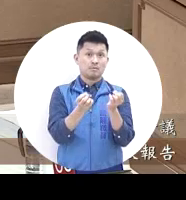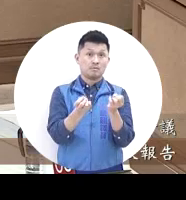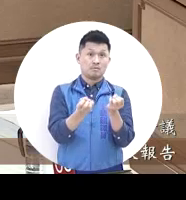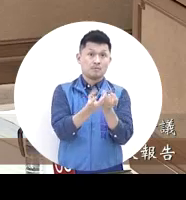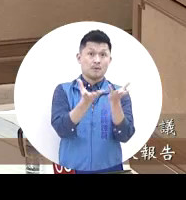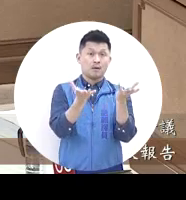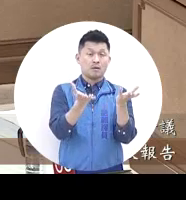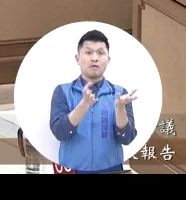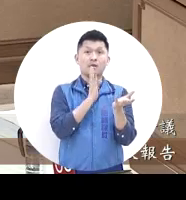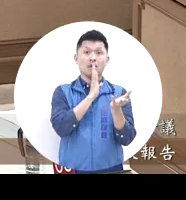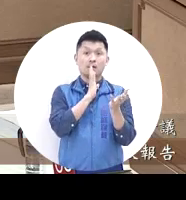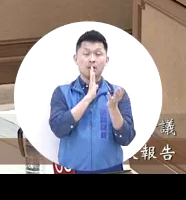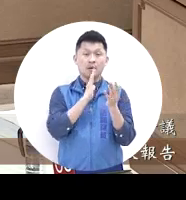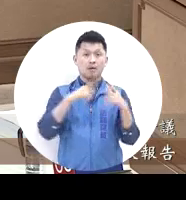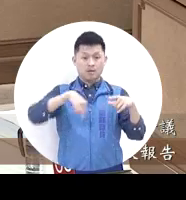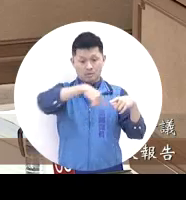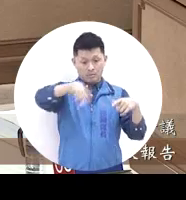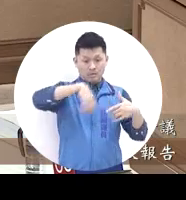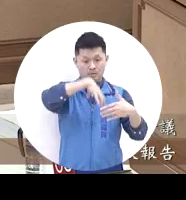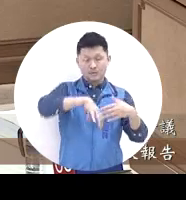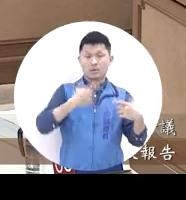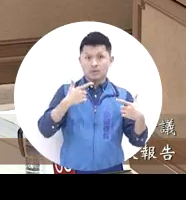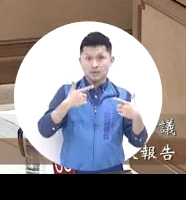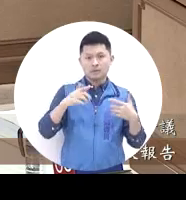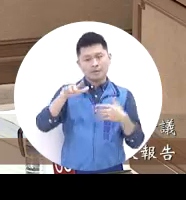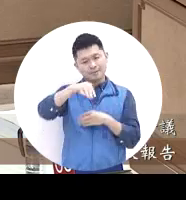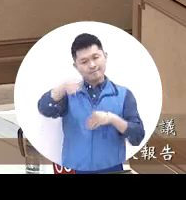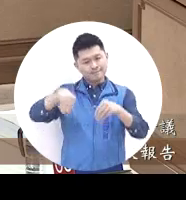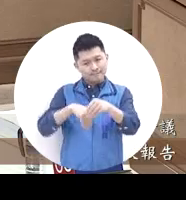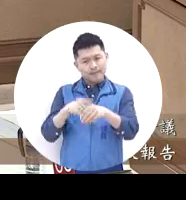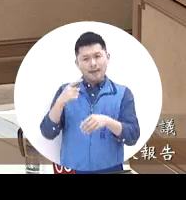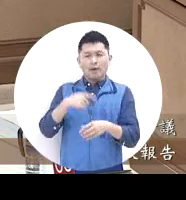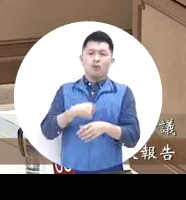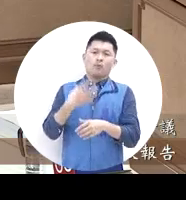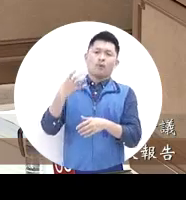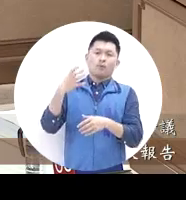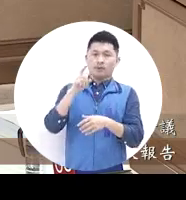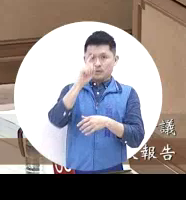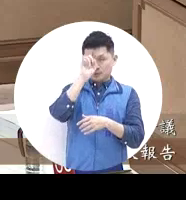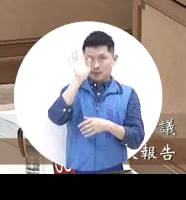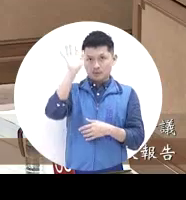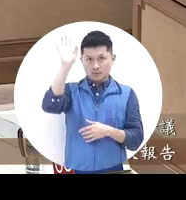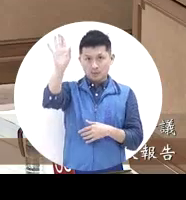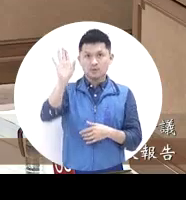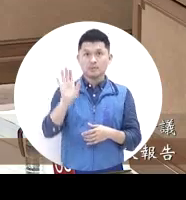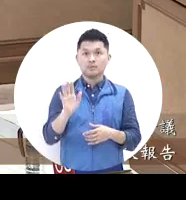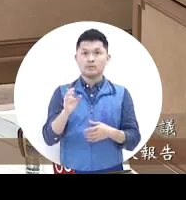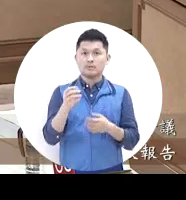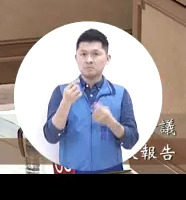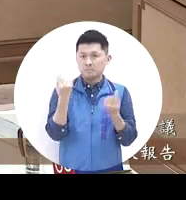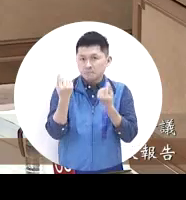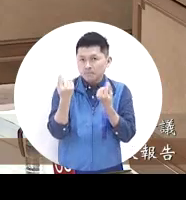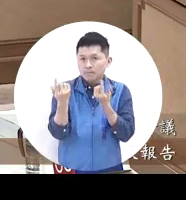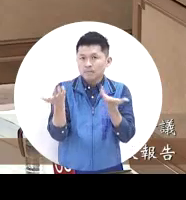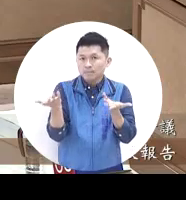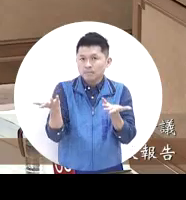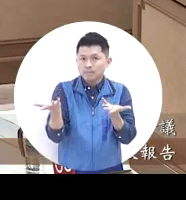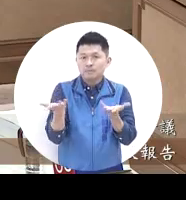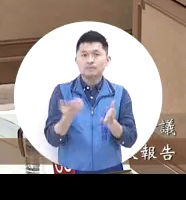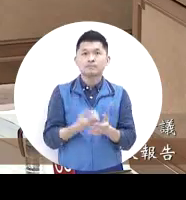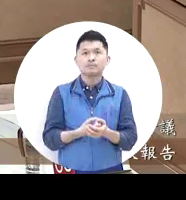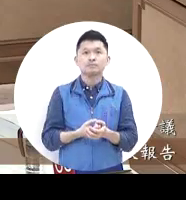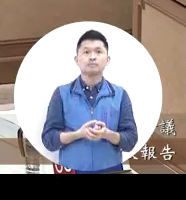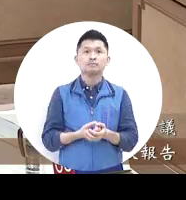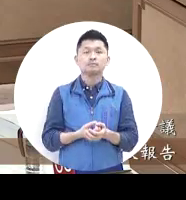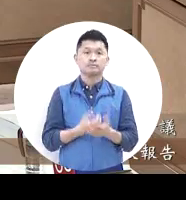内，但是我们将心比心，希望说我们日后真的类似的情况呢，尤其我们